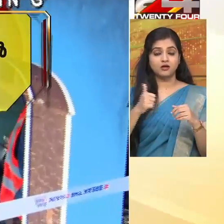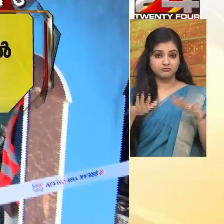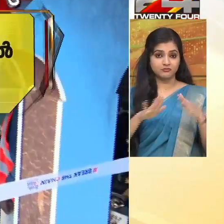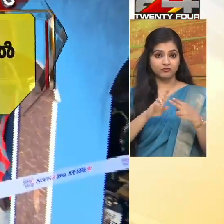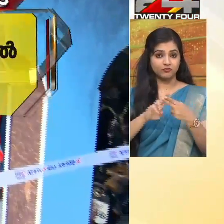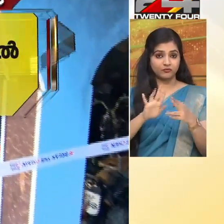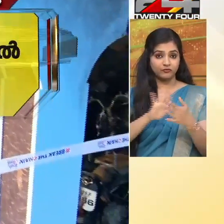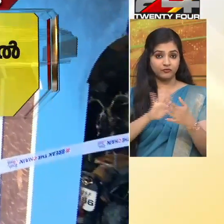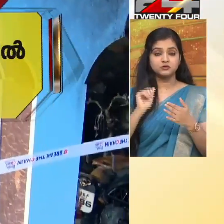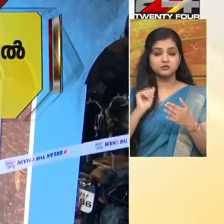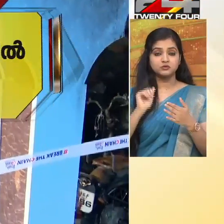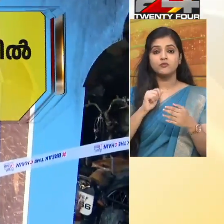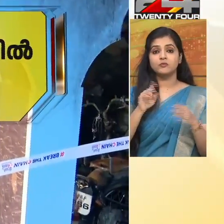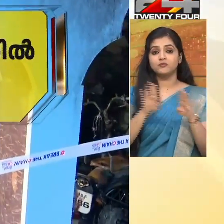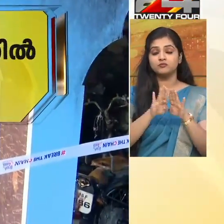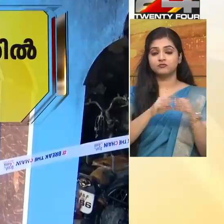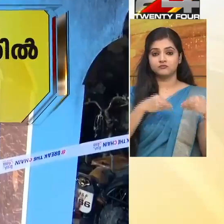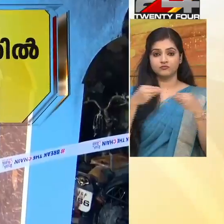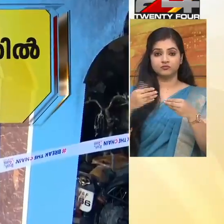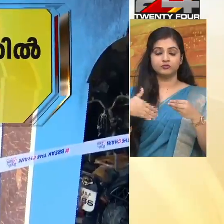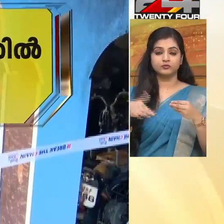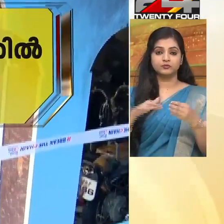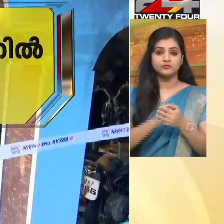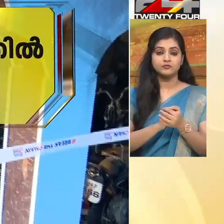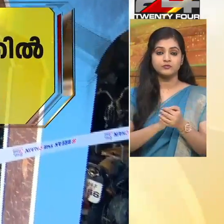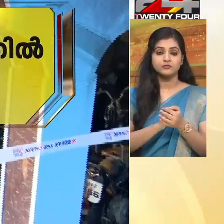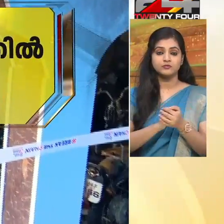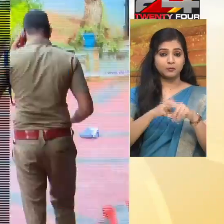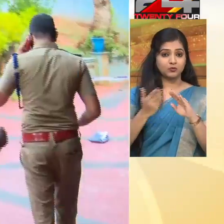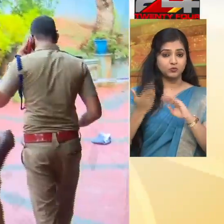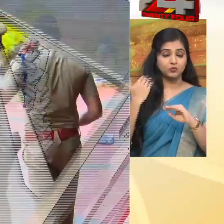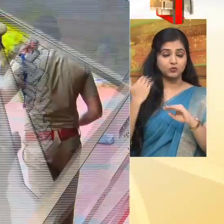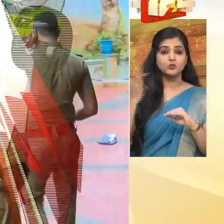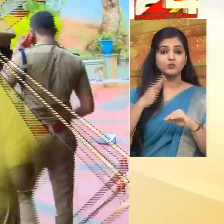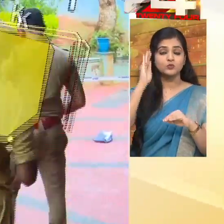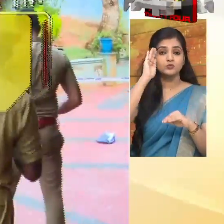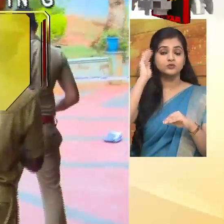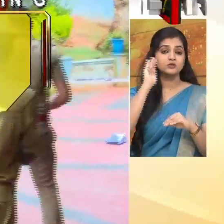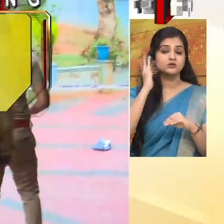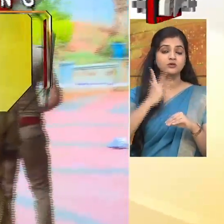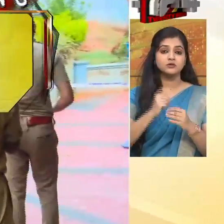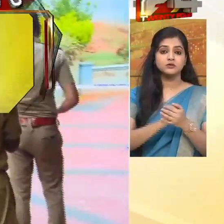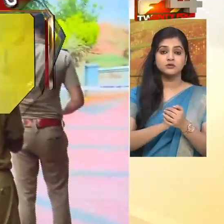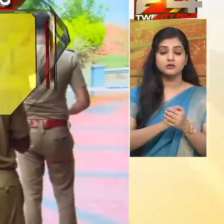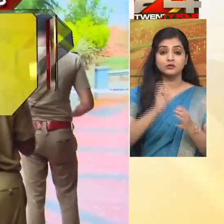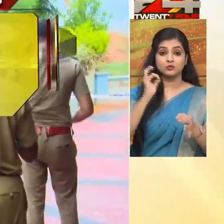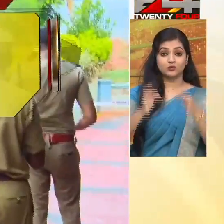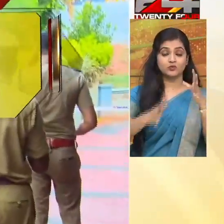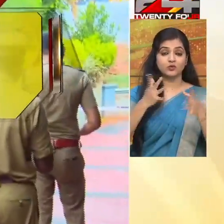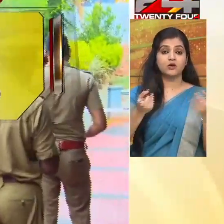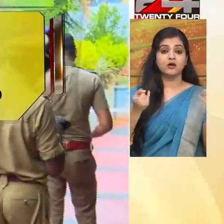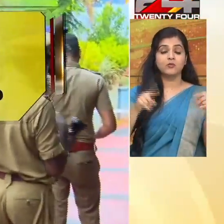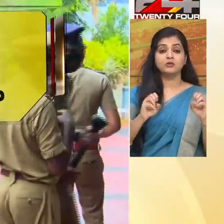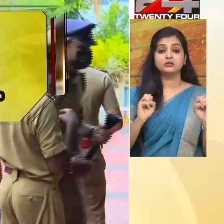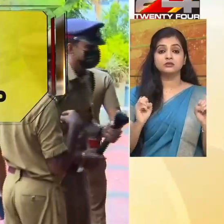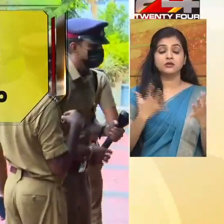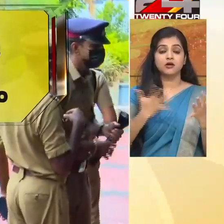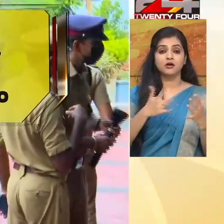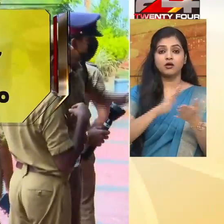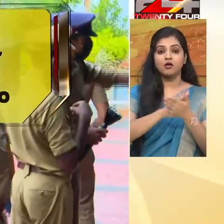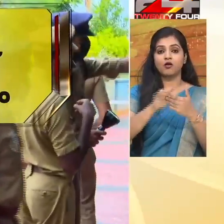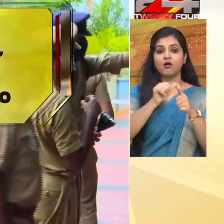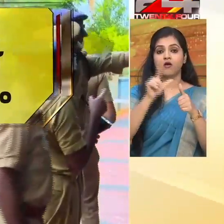ശേഷമായിരിക്കും ബന്ധുക്കൾക്ക് വിട്ടുനൽകുക. അല്പസമയം മുൻപ് തന്നെ മറ്റൊരു വാർത്ത ഇതുമായി ബന്ധപ്പെട്ട് വന്നിട്ടുണ്ടായിരുന്നു. അതായത് ഈ അട്ടിബാധ ഉണ്ടായത് ഹാളിൽ നിന്നാണെന്ന